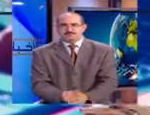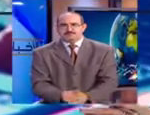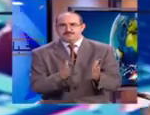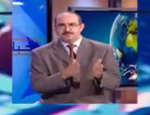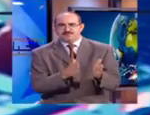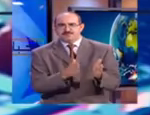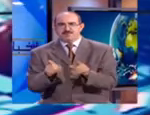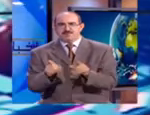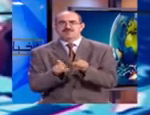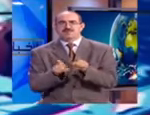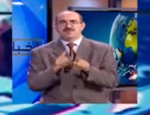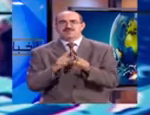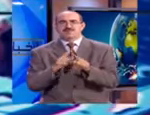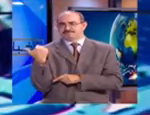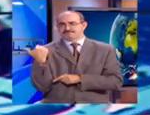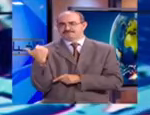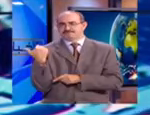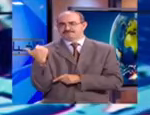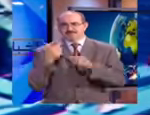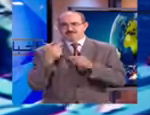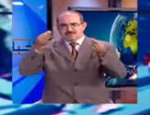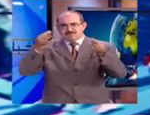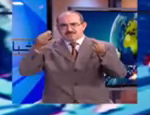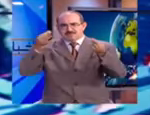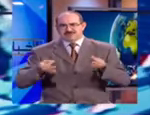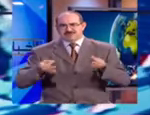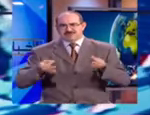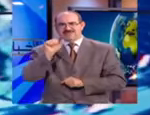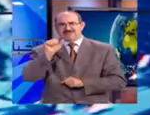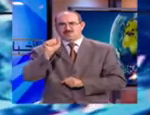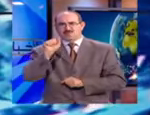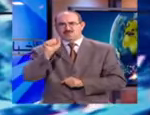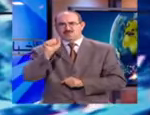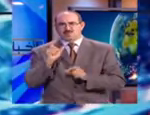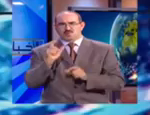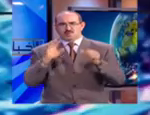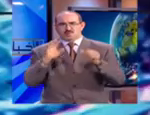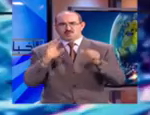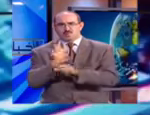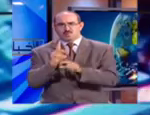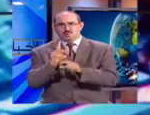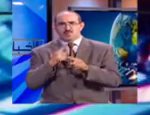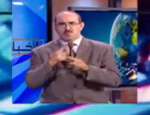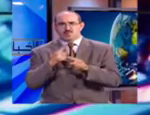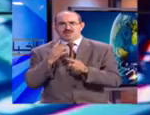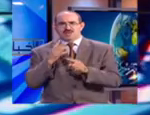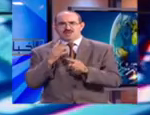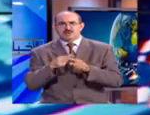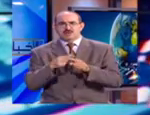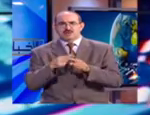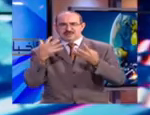هذا وحسب آخر حصيلة للوضعية الوبائية بالبلاد، فقد تم تسجيل